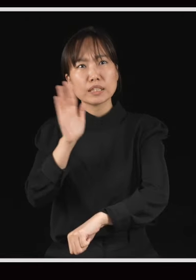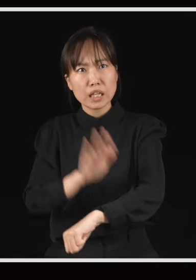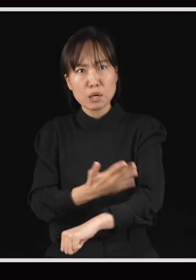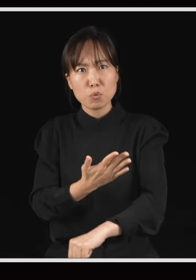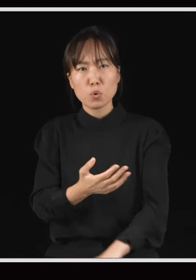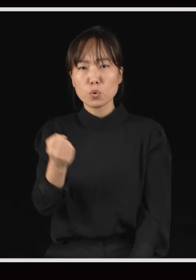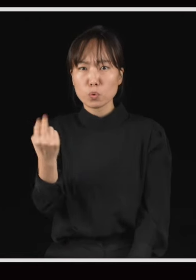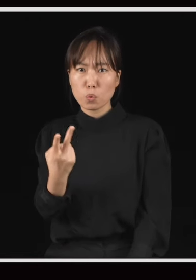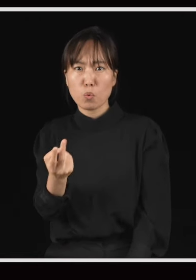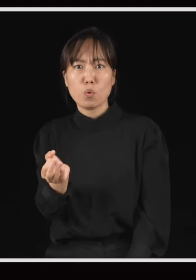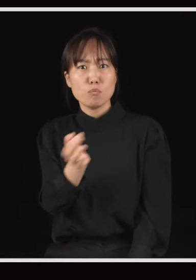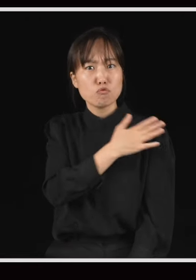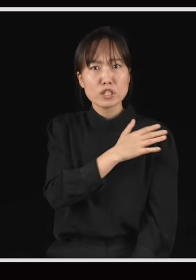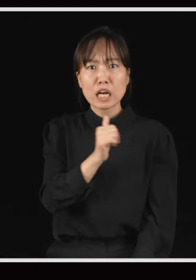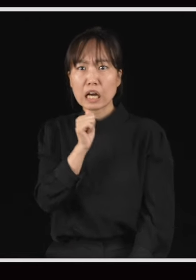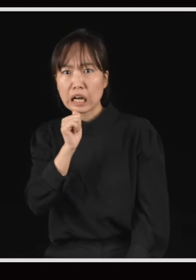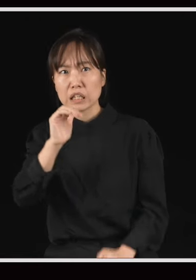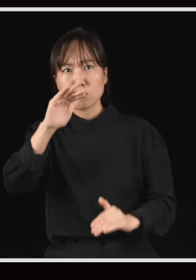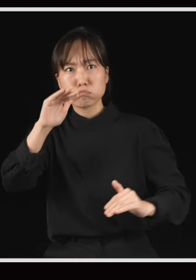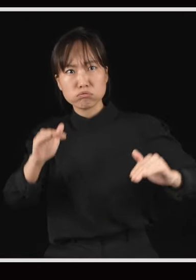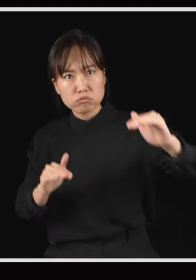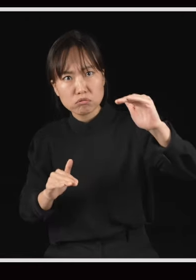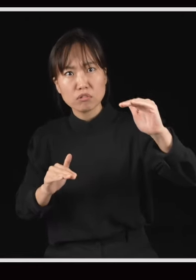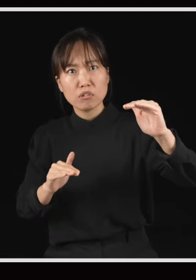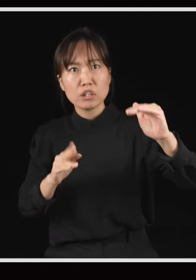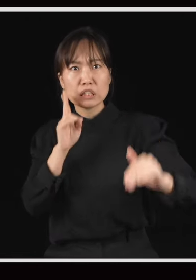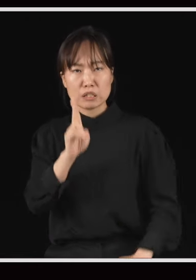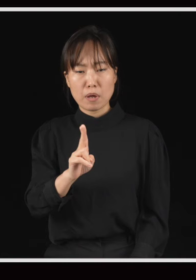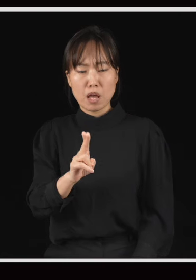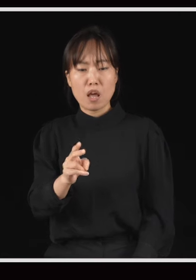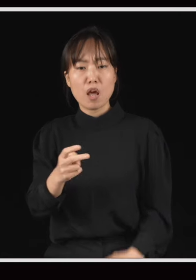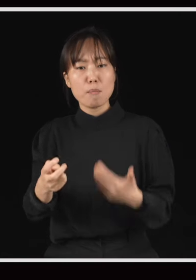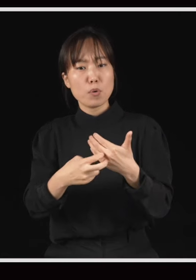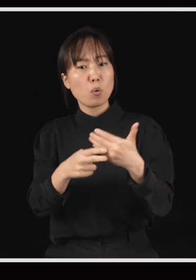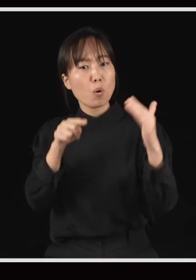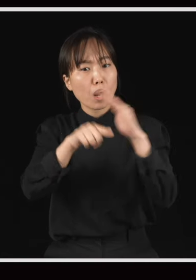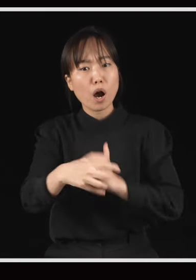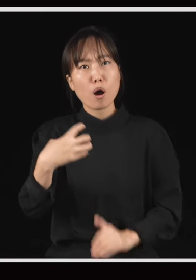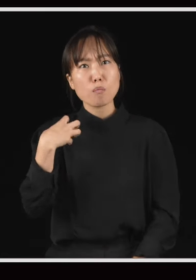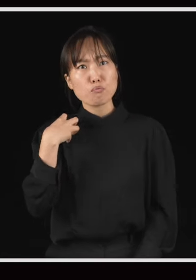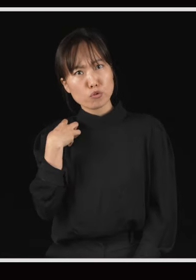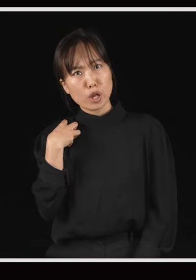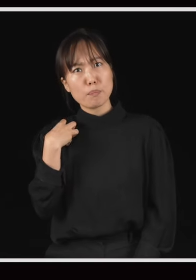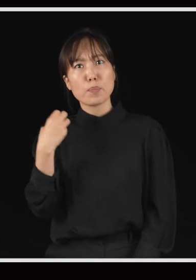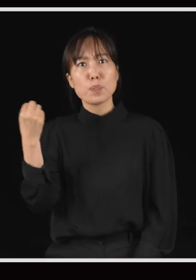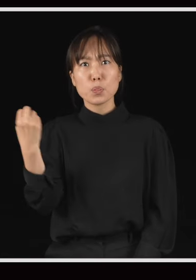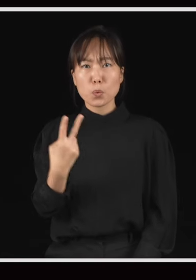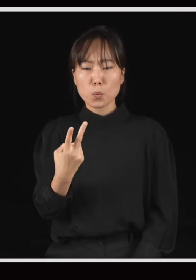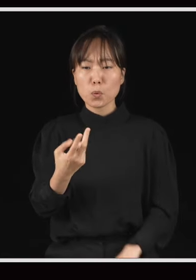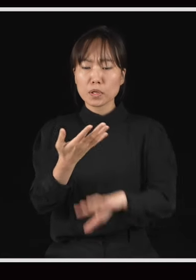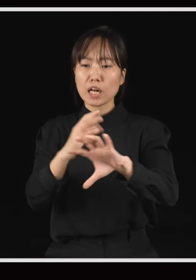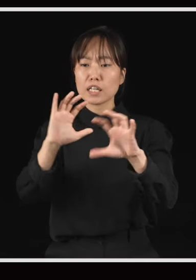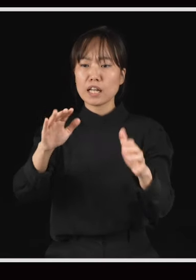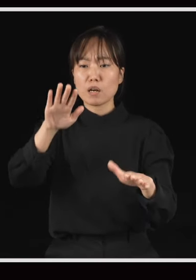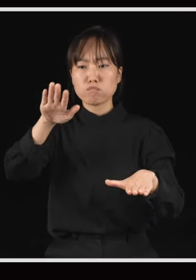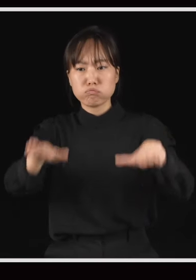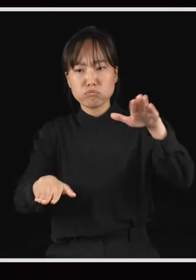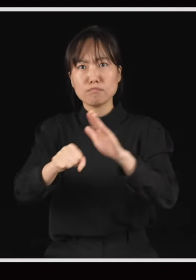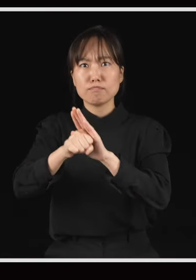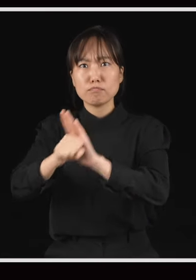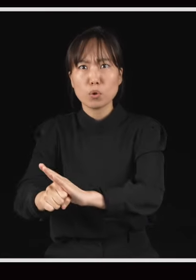나쁘게 먹는다. 그다음에 경제적인 격차가 심하다. 헬스케어에 접근이 어렵고, 그다음에 또 인종이나